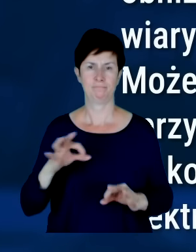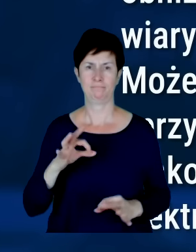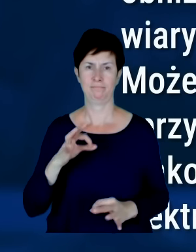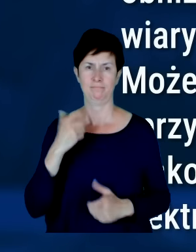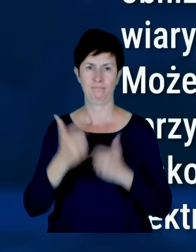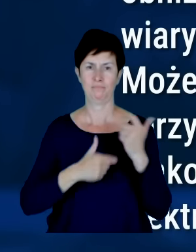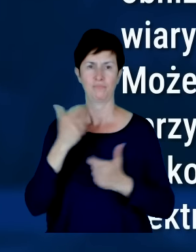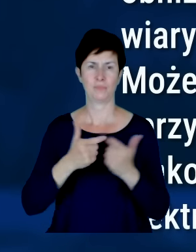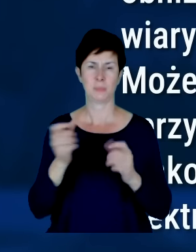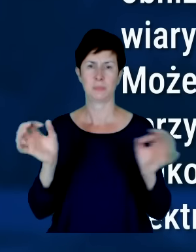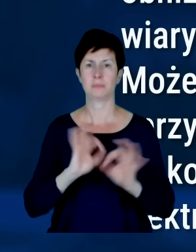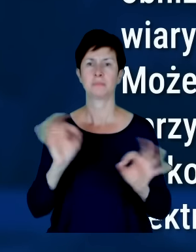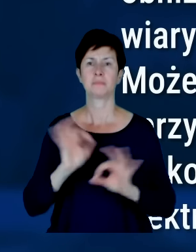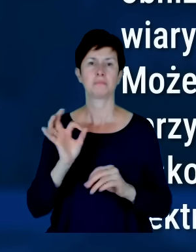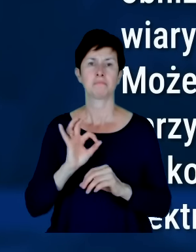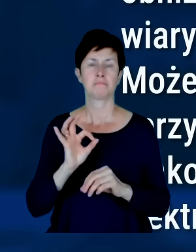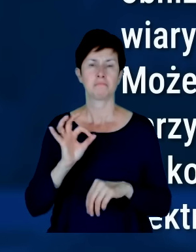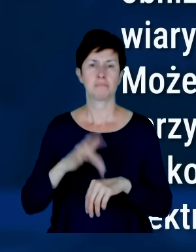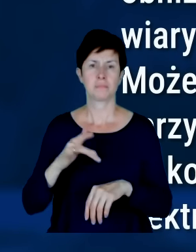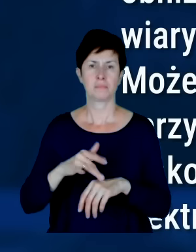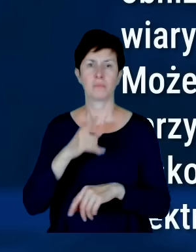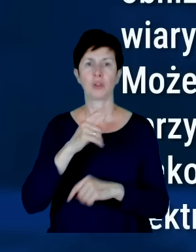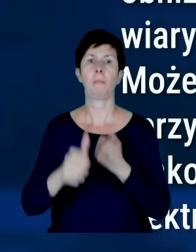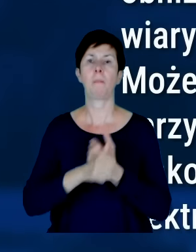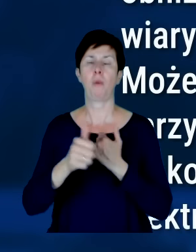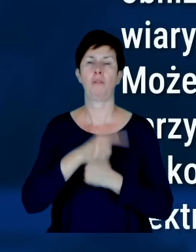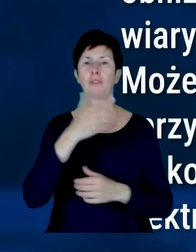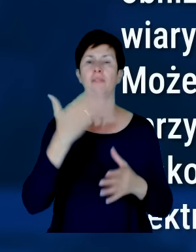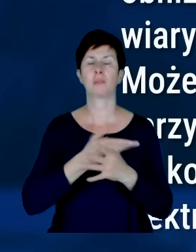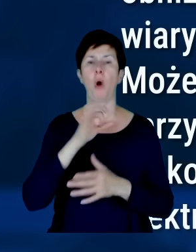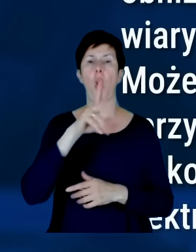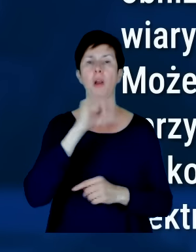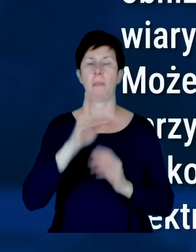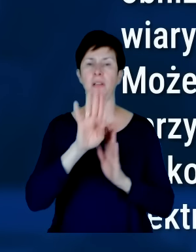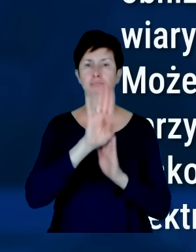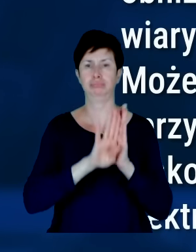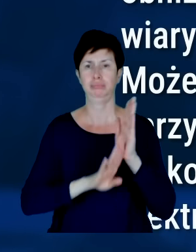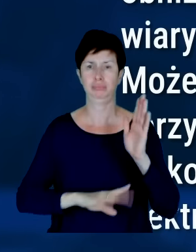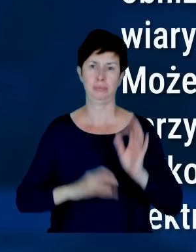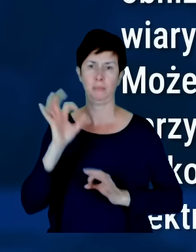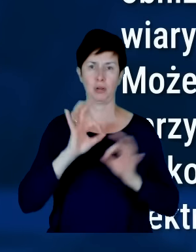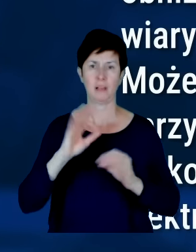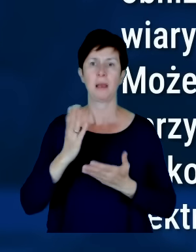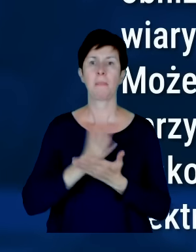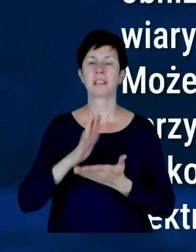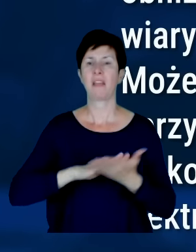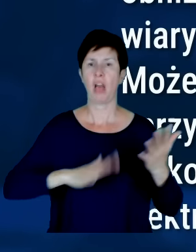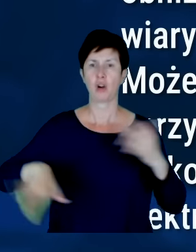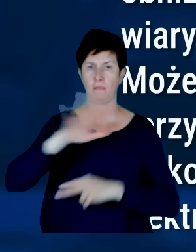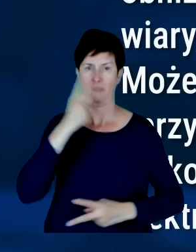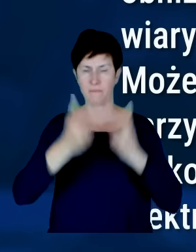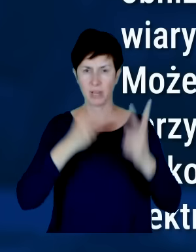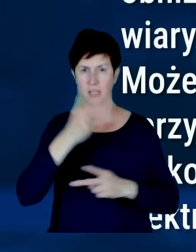Spółki może skutkować wyłącznie obniżeniem jej notowań i podważenie jej wiarygodności na rynku międzynarodowym może to przygrywka do resetu